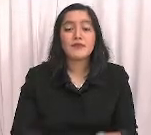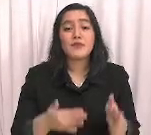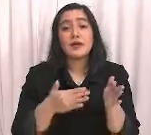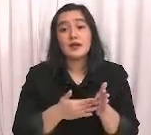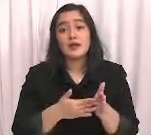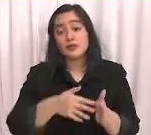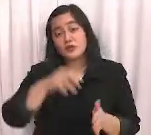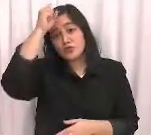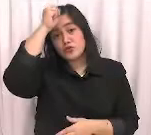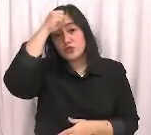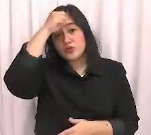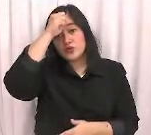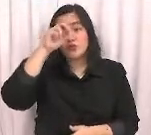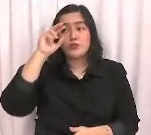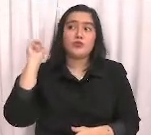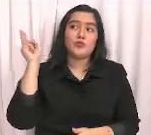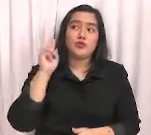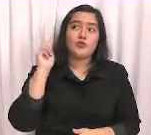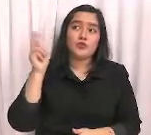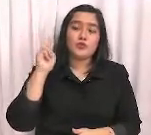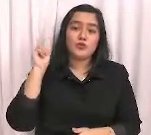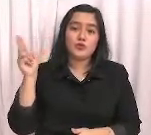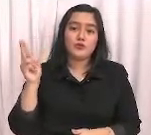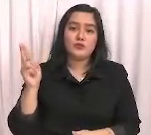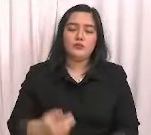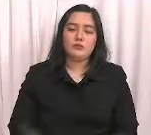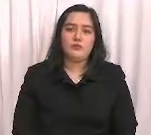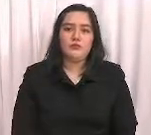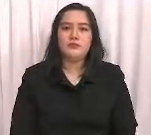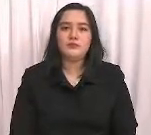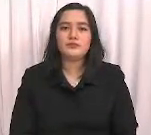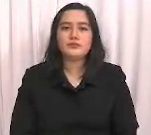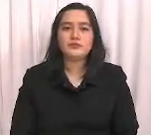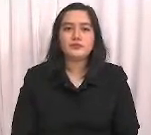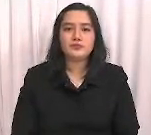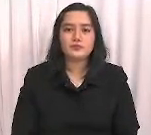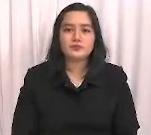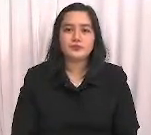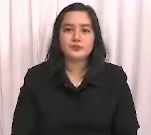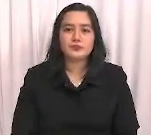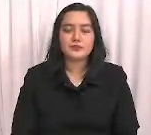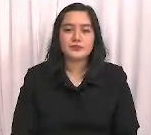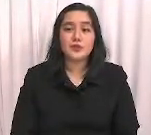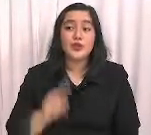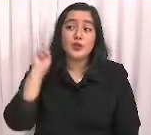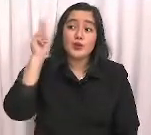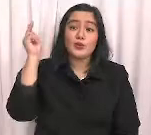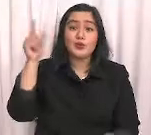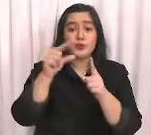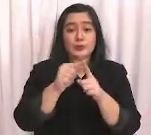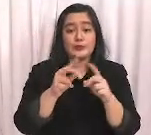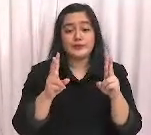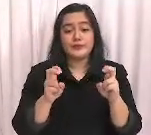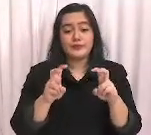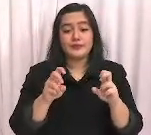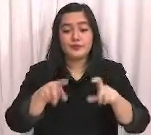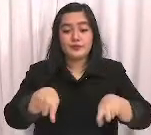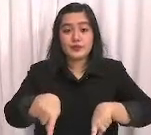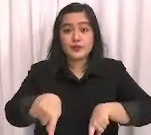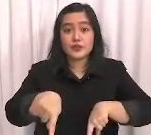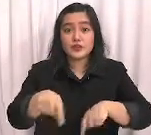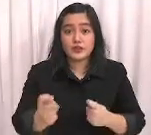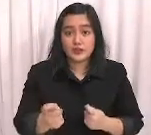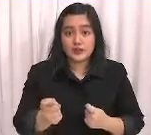ni Solomon sa halip na love, ang ginamit niya ay trust. You see?